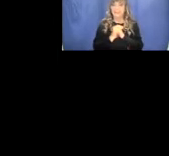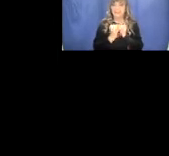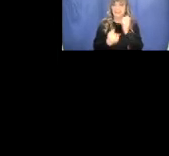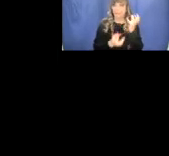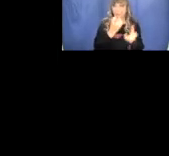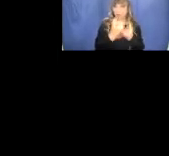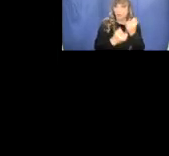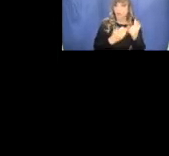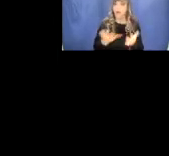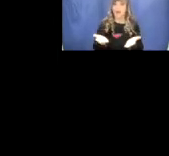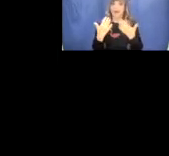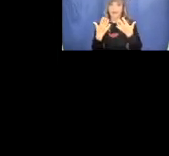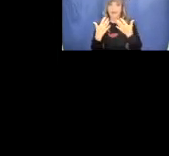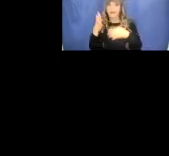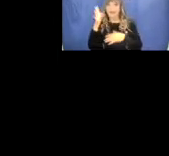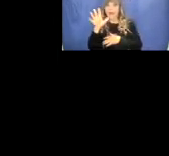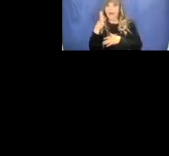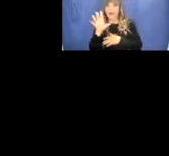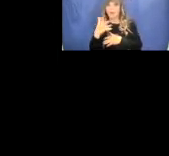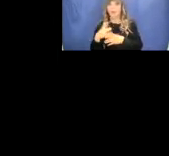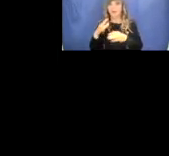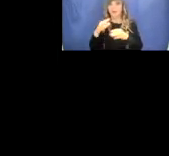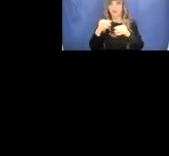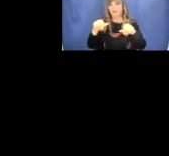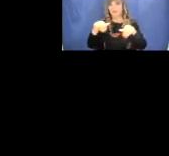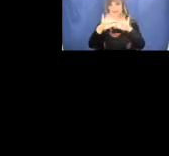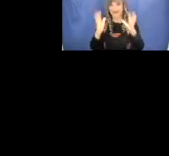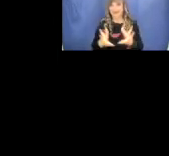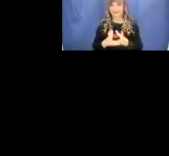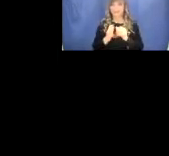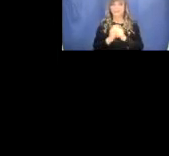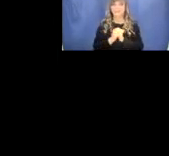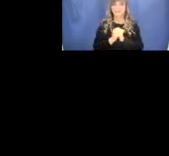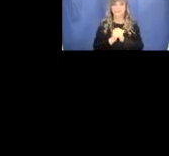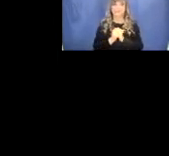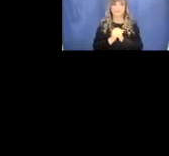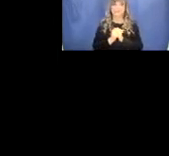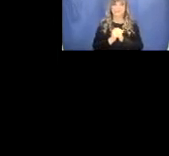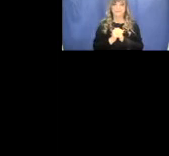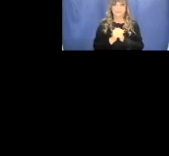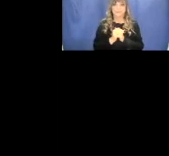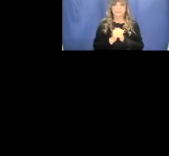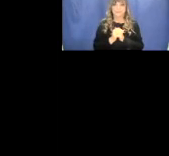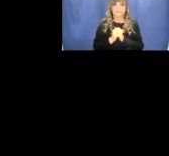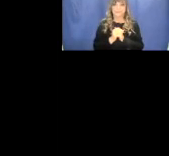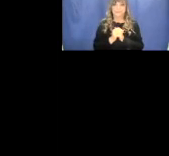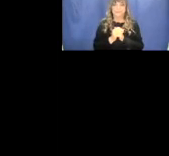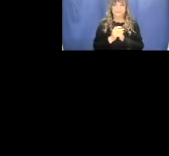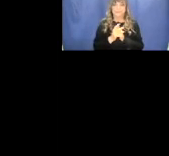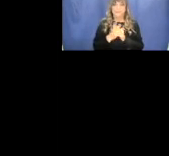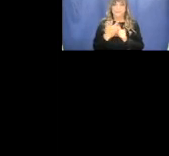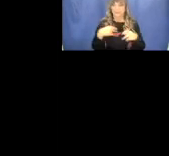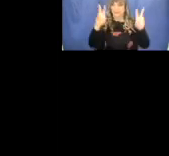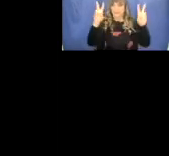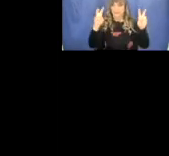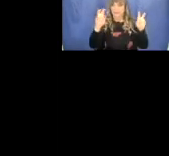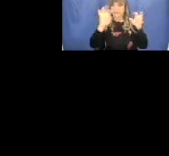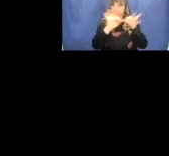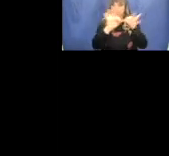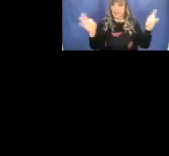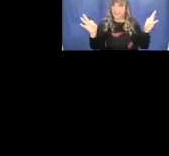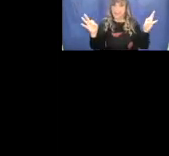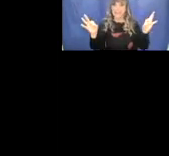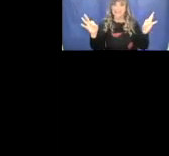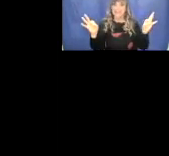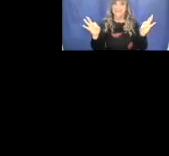l'aria l'acqua e la terra e ecco che c'è questa citazione famosa e la sera noi